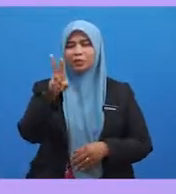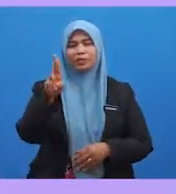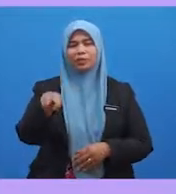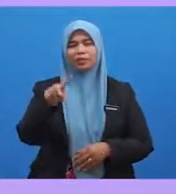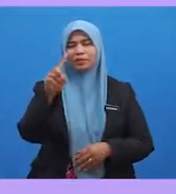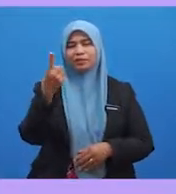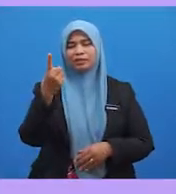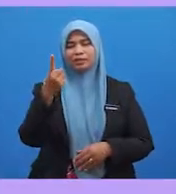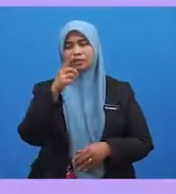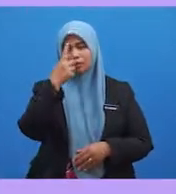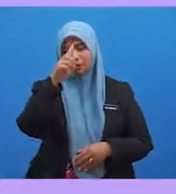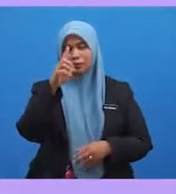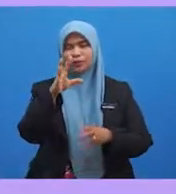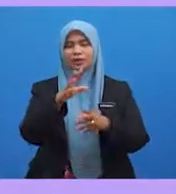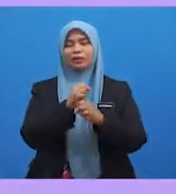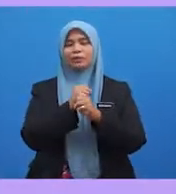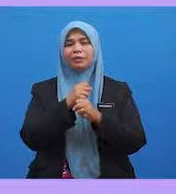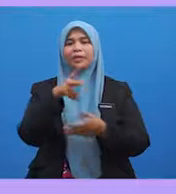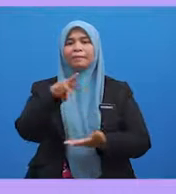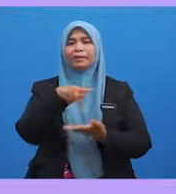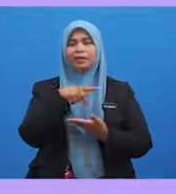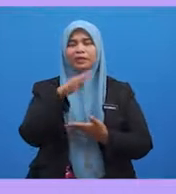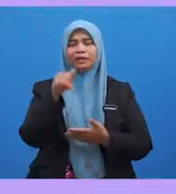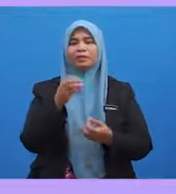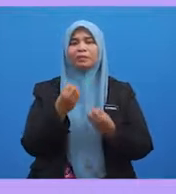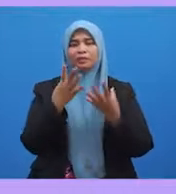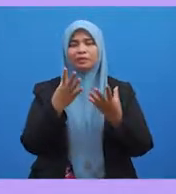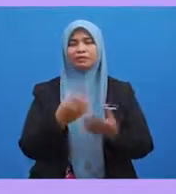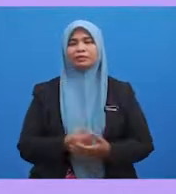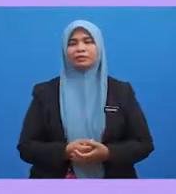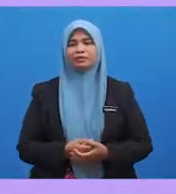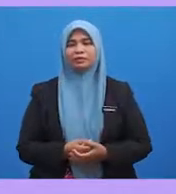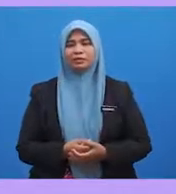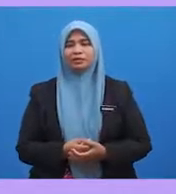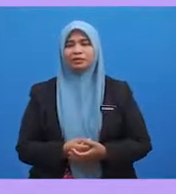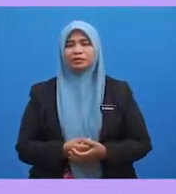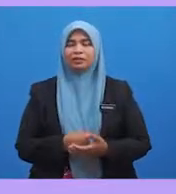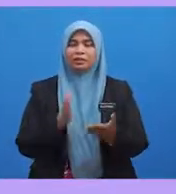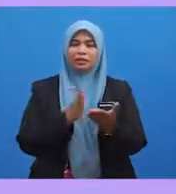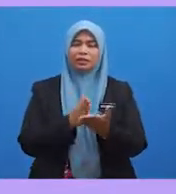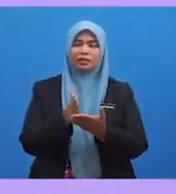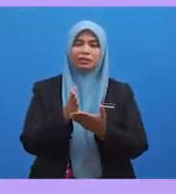banyak. Dua rakaat sahaja untuk mendapatkan pahala yang banyak.